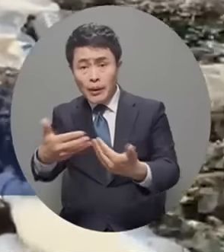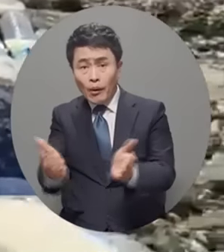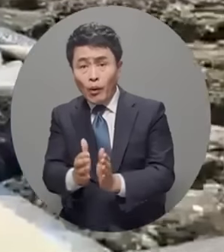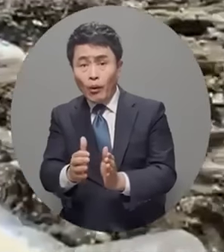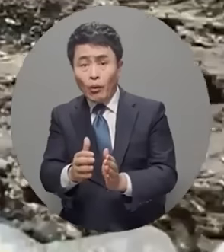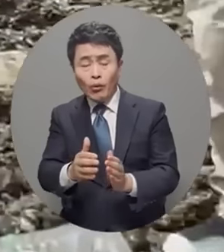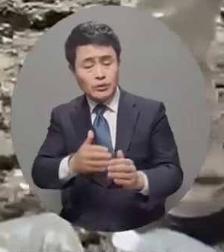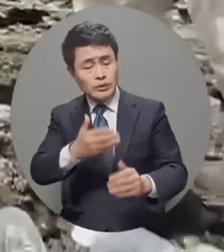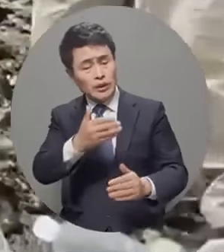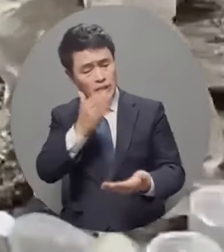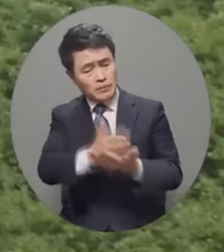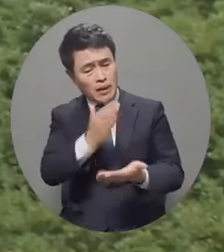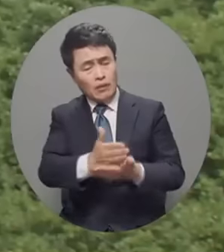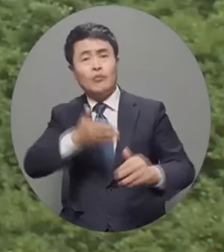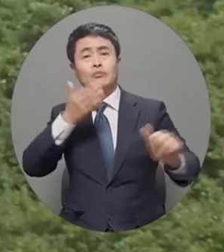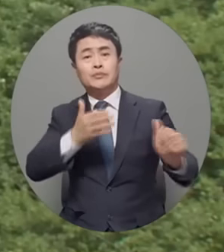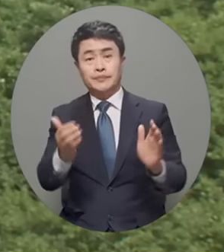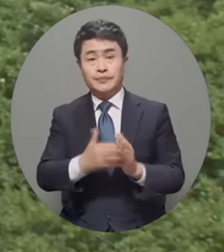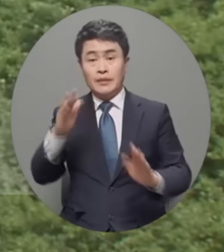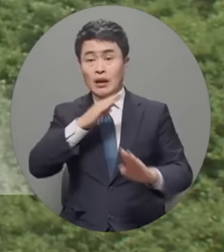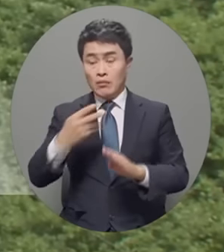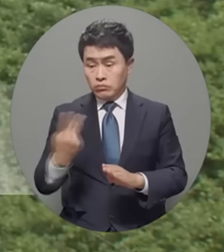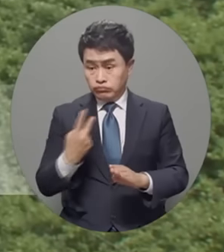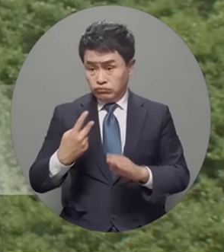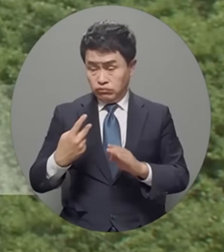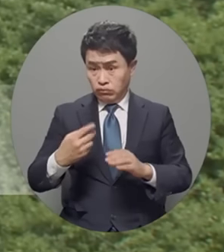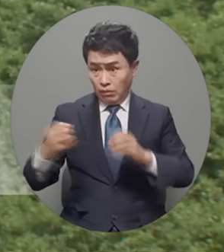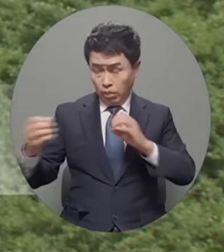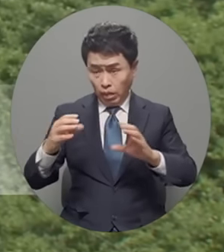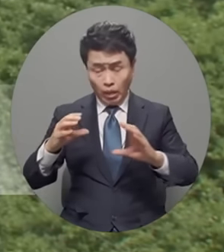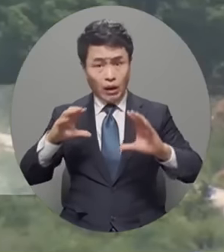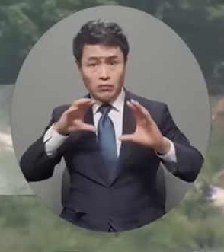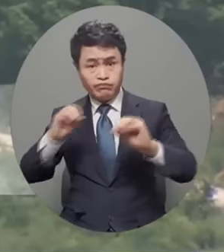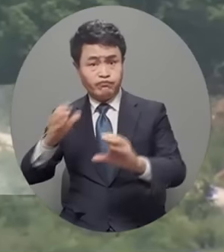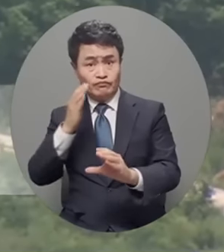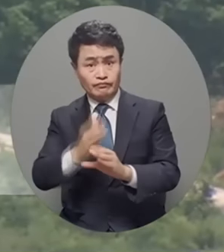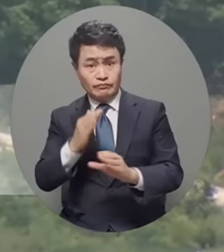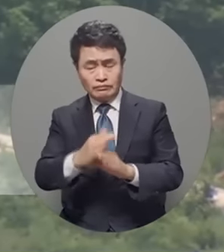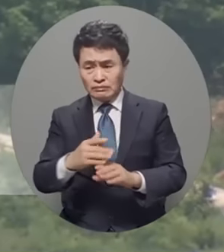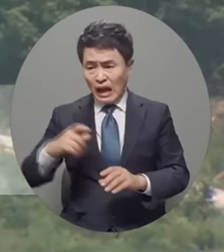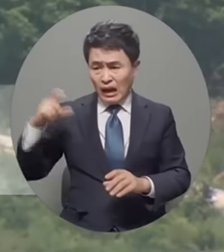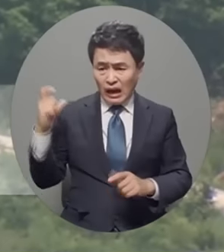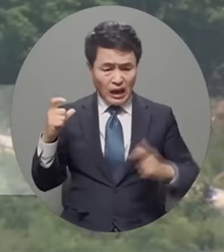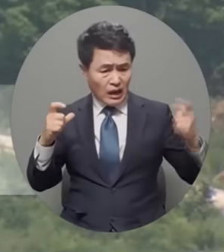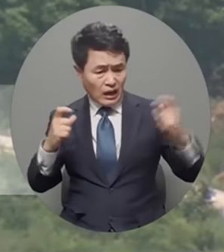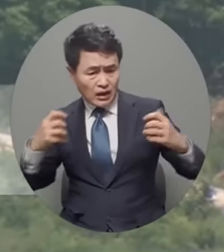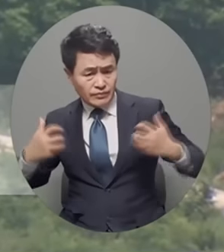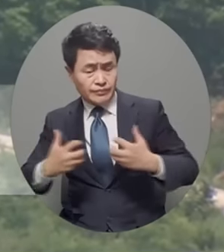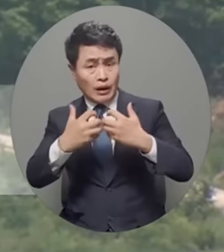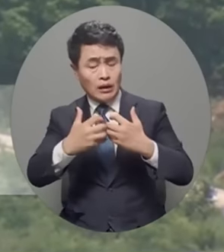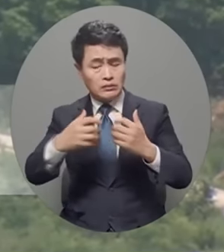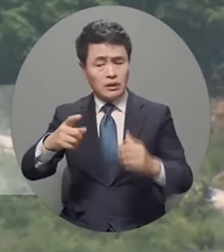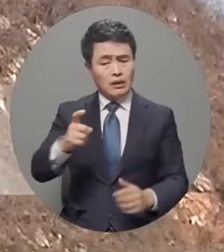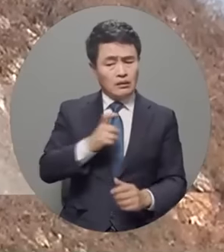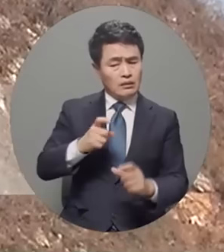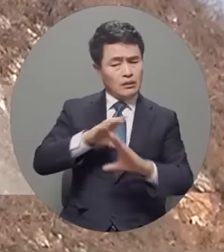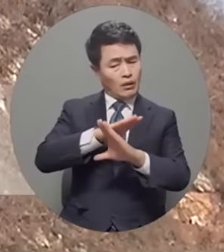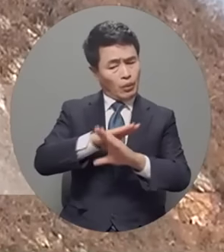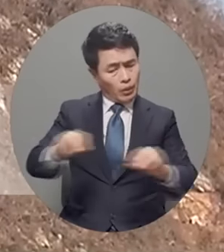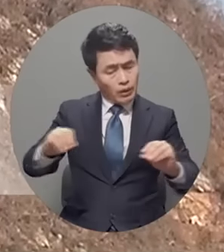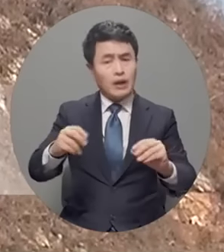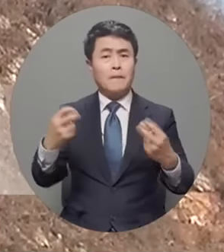거죠. 남북 간 대화 채널이 단절된 상태에서 강대강 일변도로 치닫기보단 긴장 완화를 위한 방안을 찾는